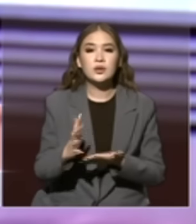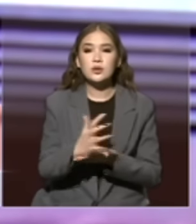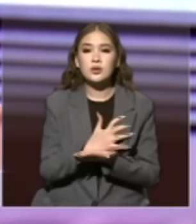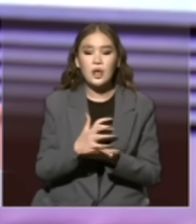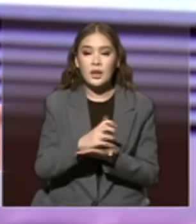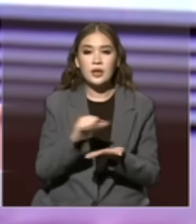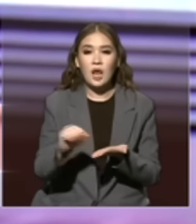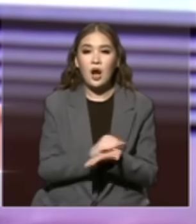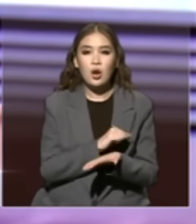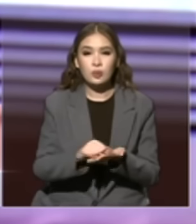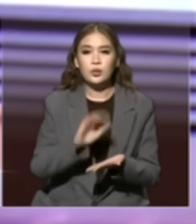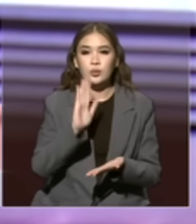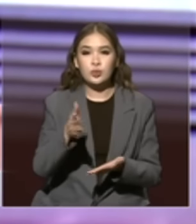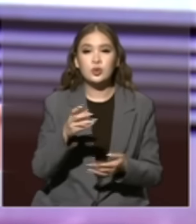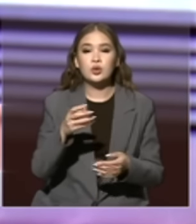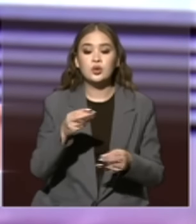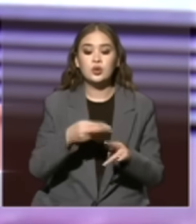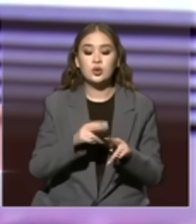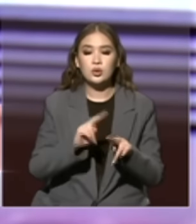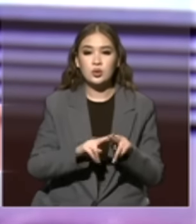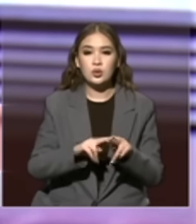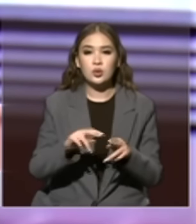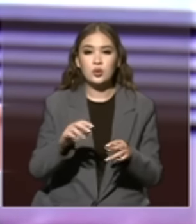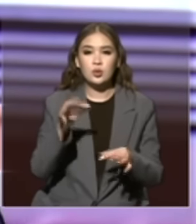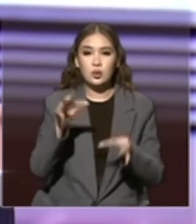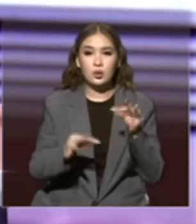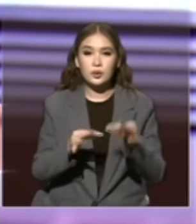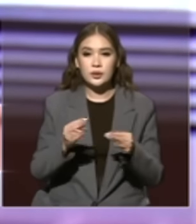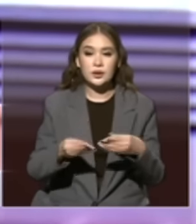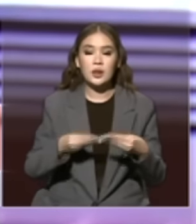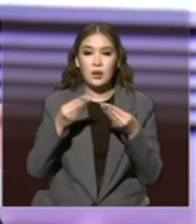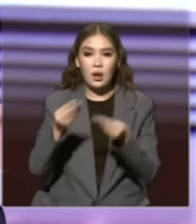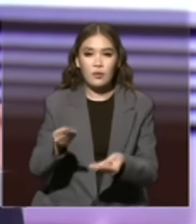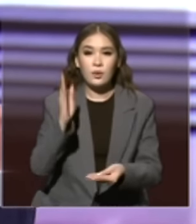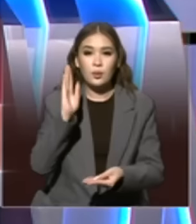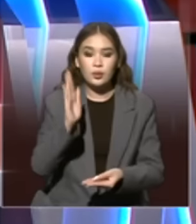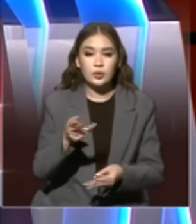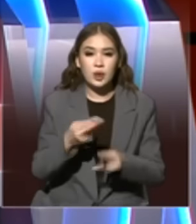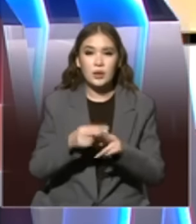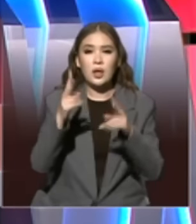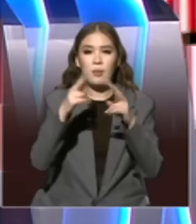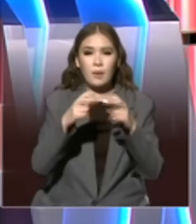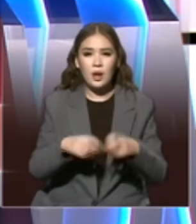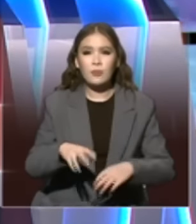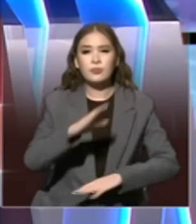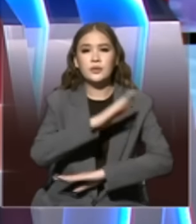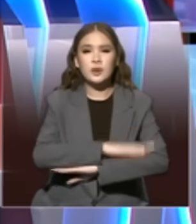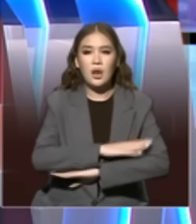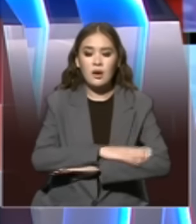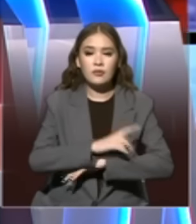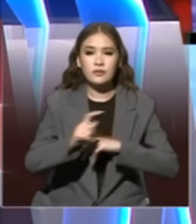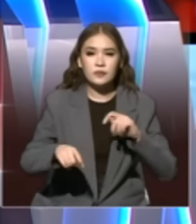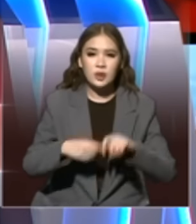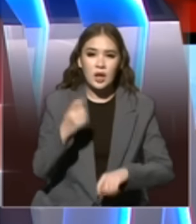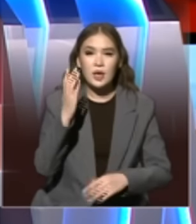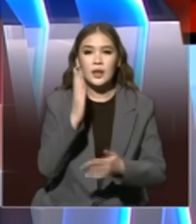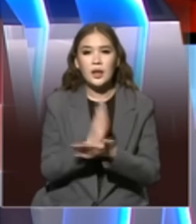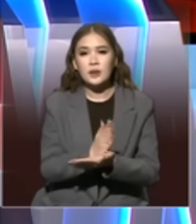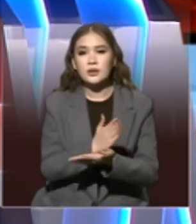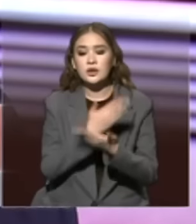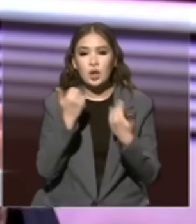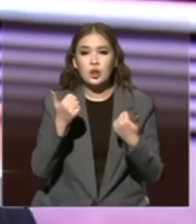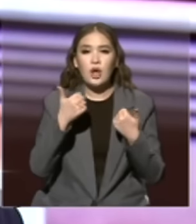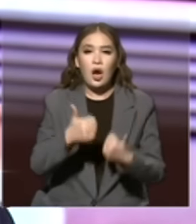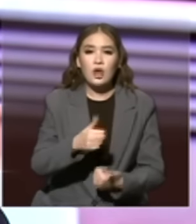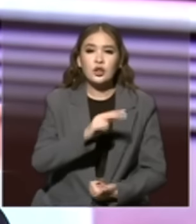келеді. Сотта қарайды. Құжаттар не ғой, поширенелер. Иә, сотта қарайды. Оның ішіндегі тәртіп бұзғаны, бұзбағаны, жақсы жұмыс